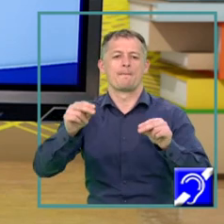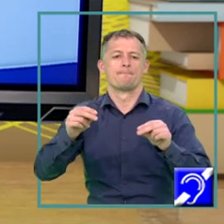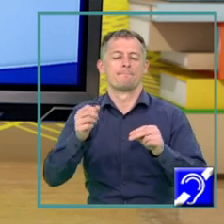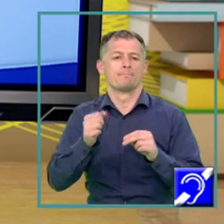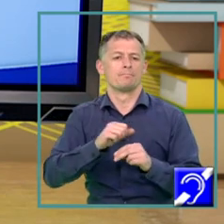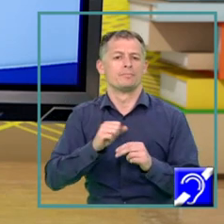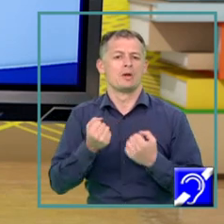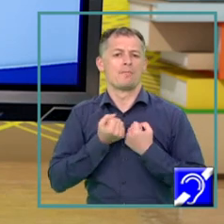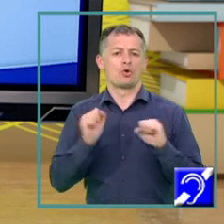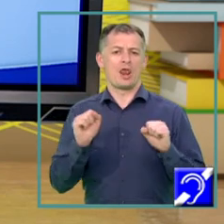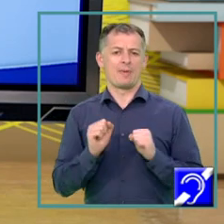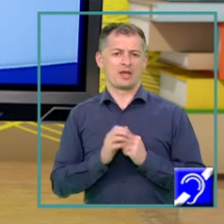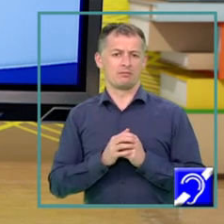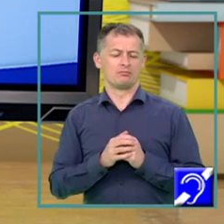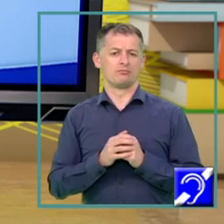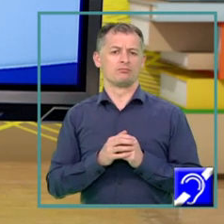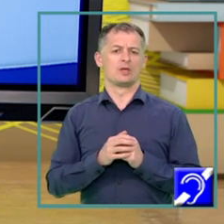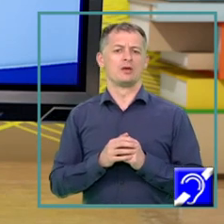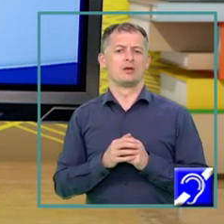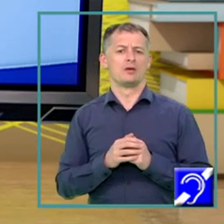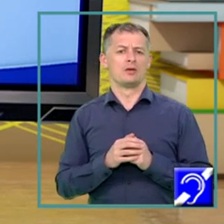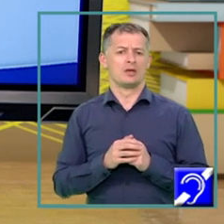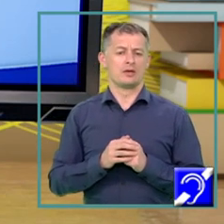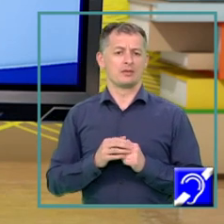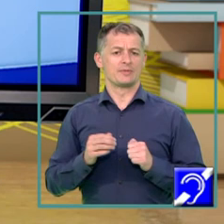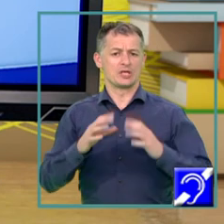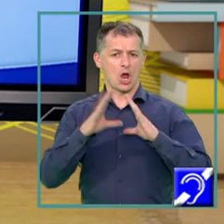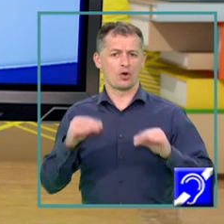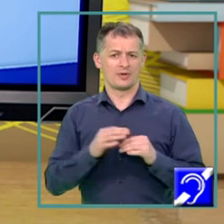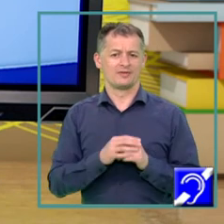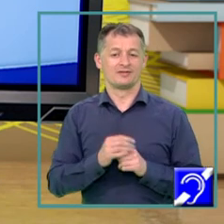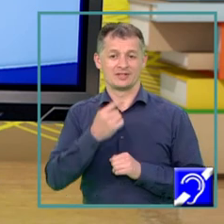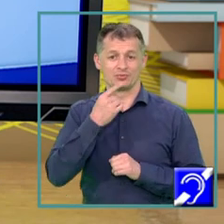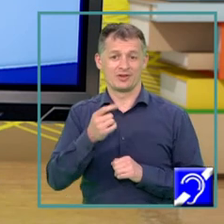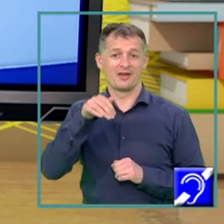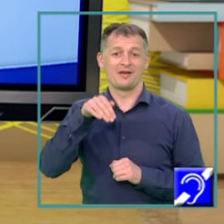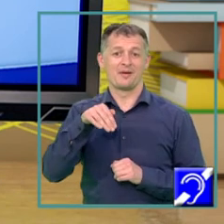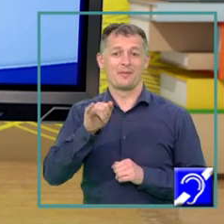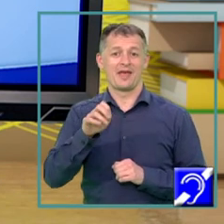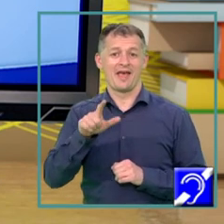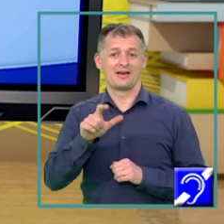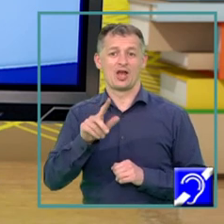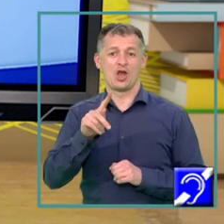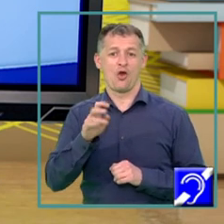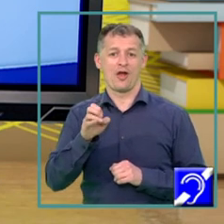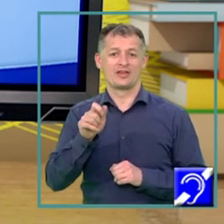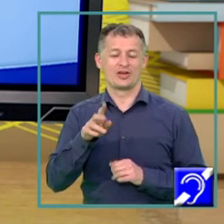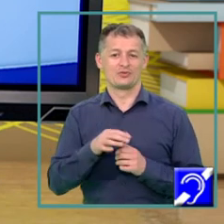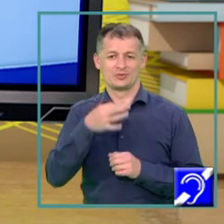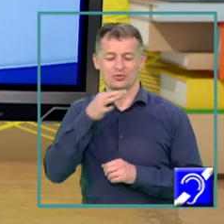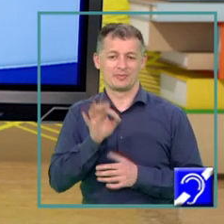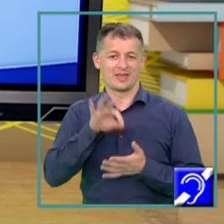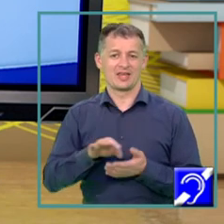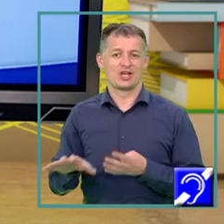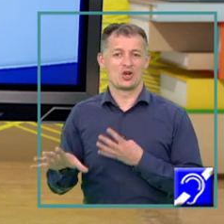către cine? De către ministrul de externe român, Mihail Cogălnicianu, care atât de frumos se exprima în cadrul Parlamentului României pe data de